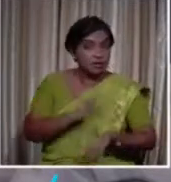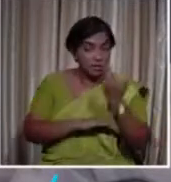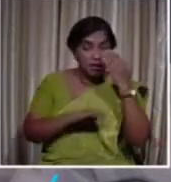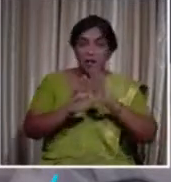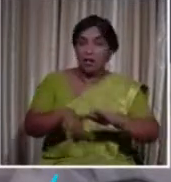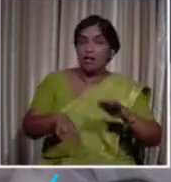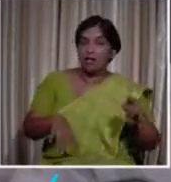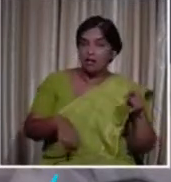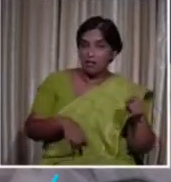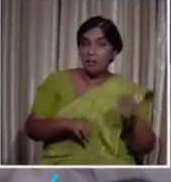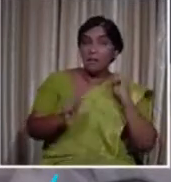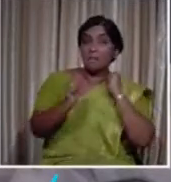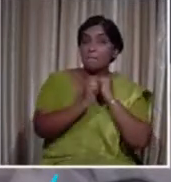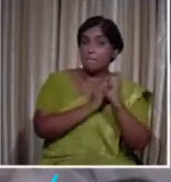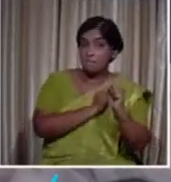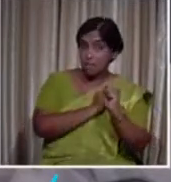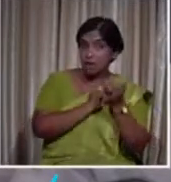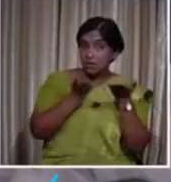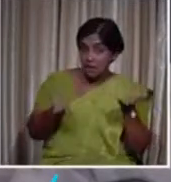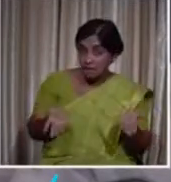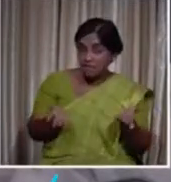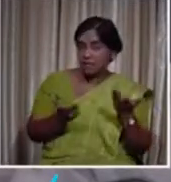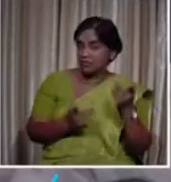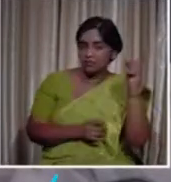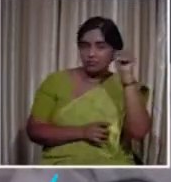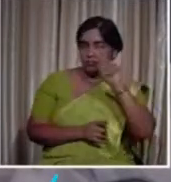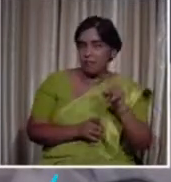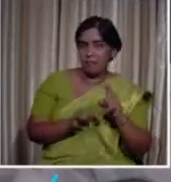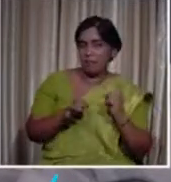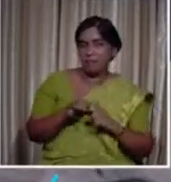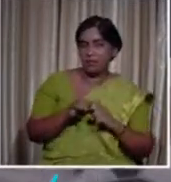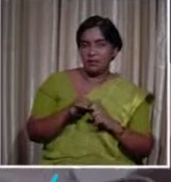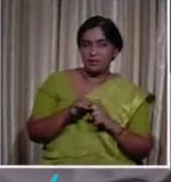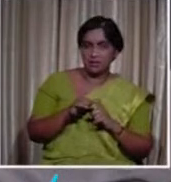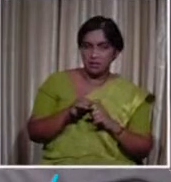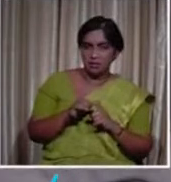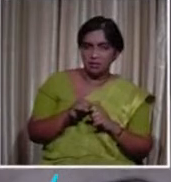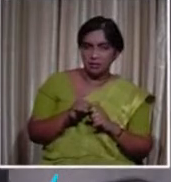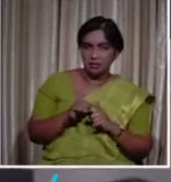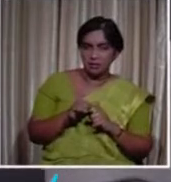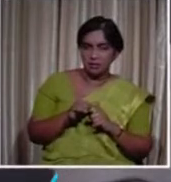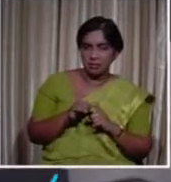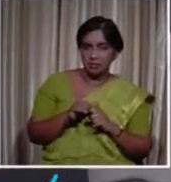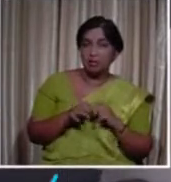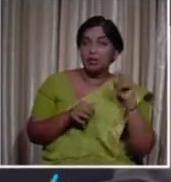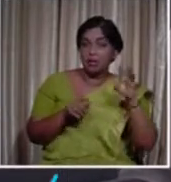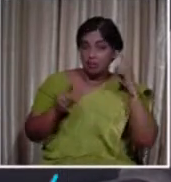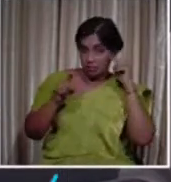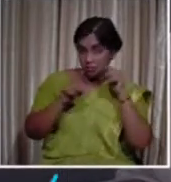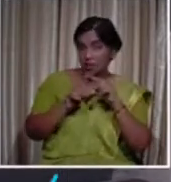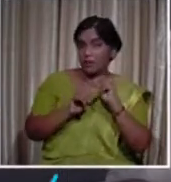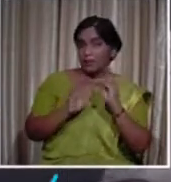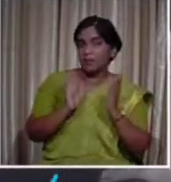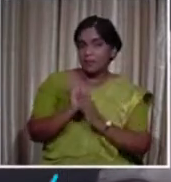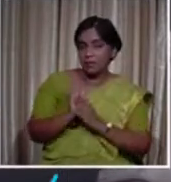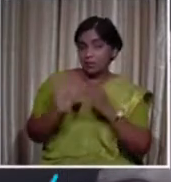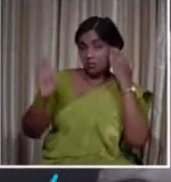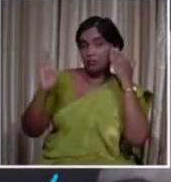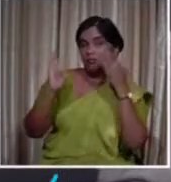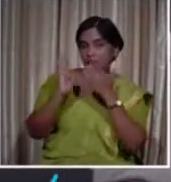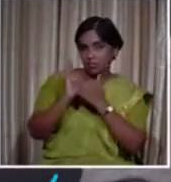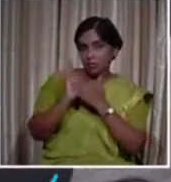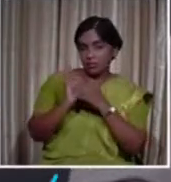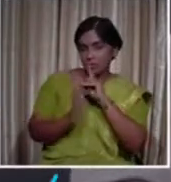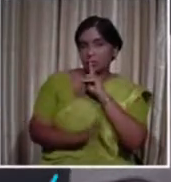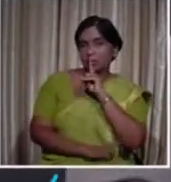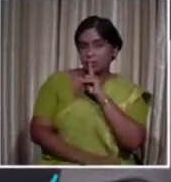දරුවන්ට බස් රථයක් තියෙයිද කියන එක පිළිබඳව ගැටලුවක් තියෙනවා ඒ පිළිබඳව මම අගමැතිතුමාගේ අවධානය